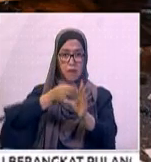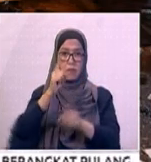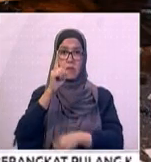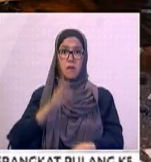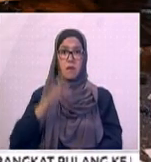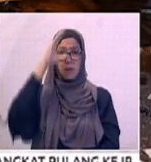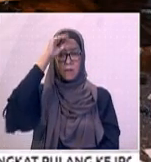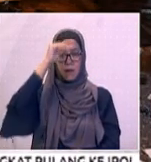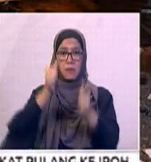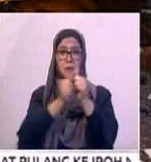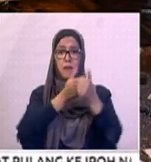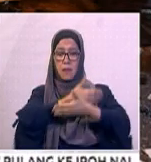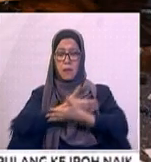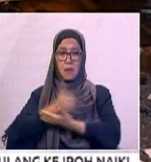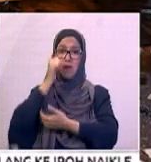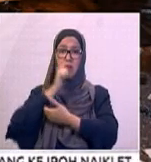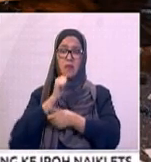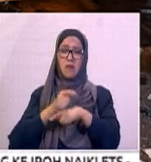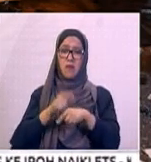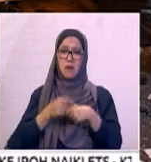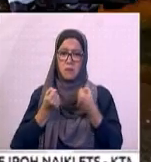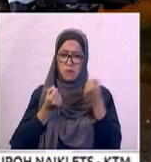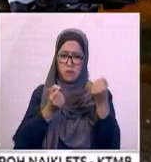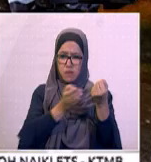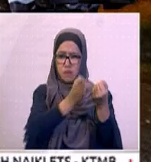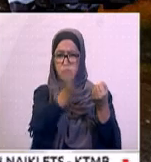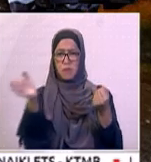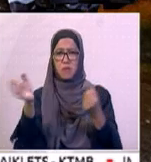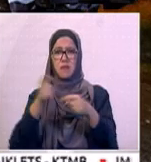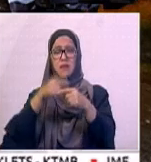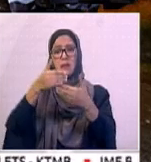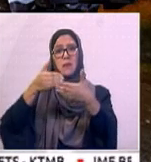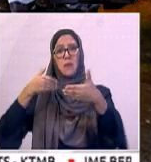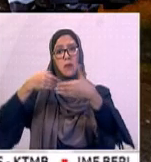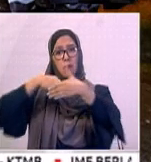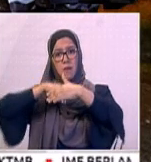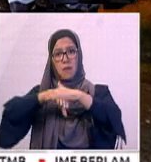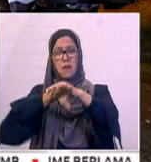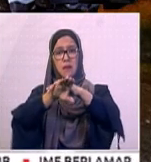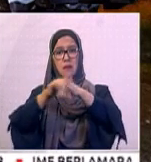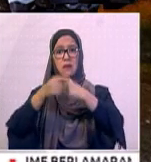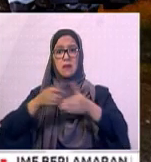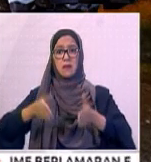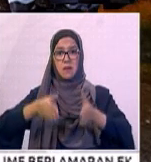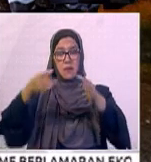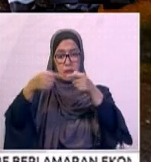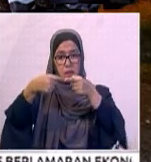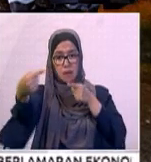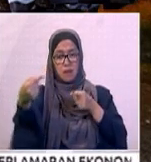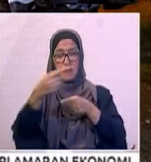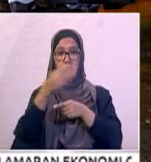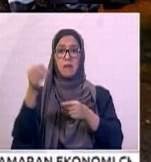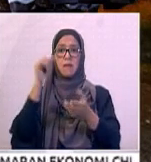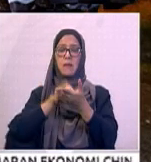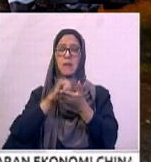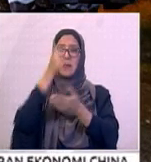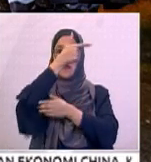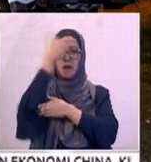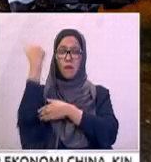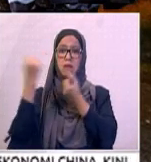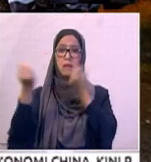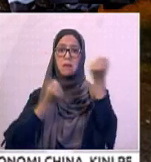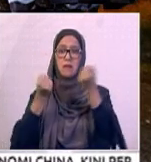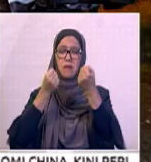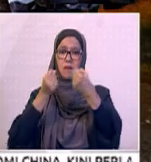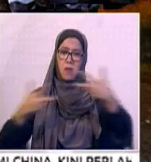anak perempuannya terbabas sebelum memasuki laluan bertentangan. Kejadian itu mengakibatkan kenderaan mereka melanggar bahagian hadapan